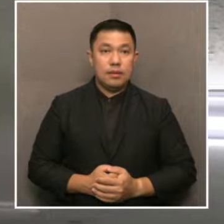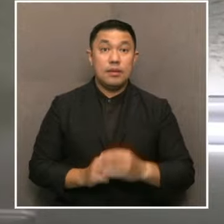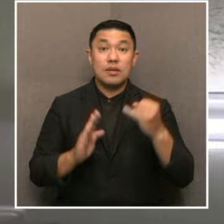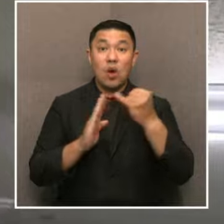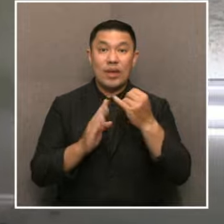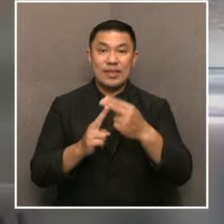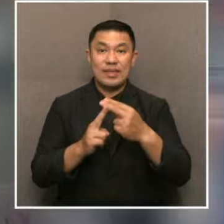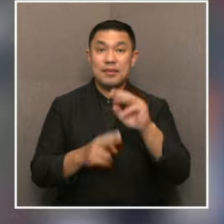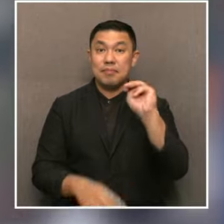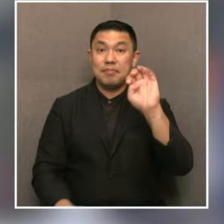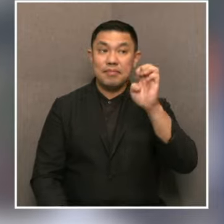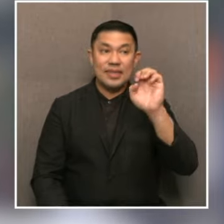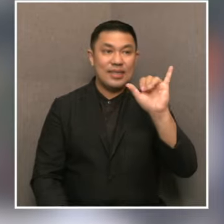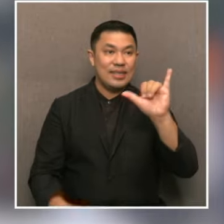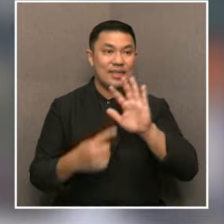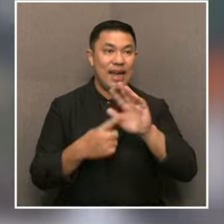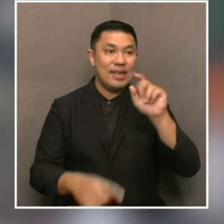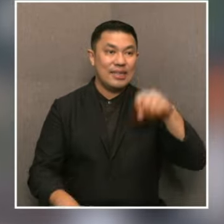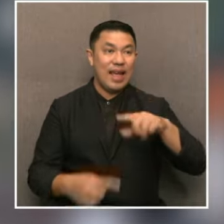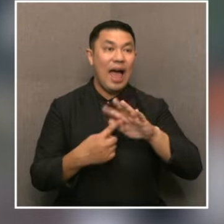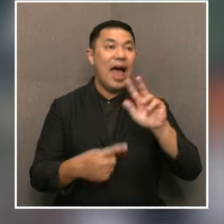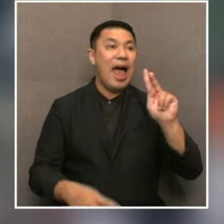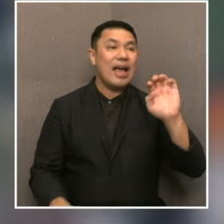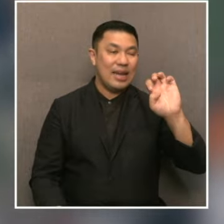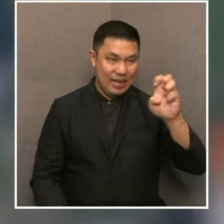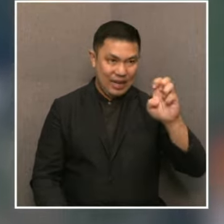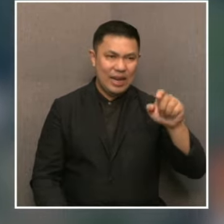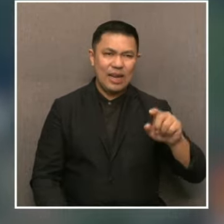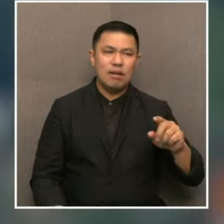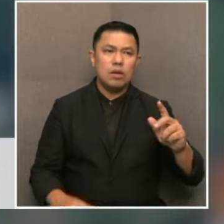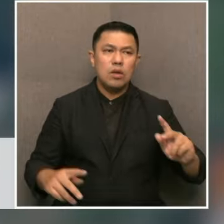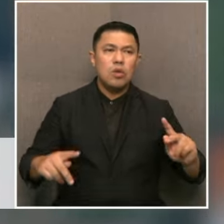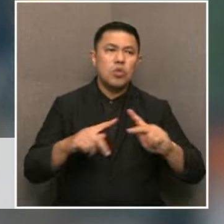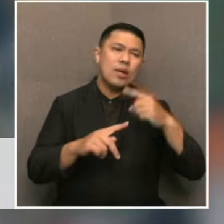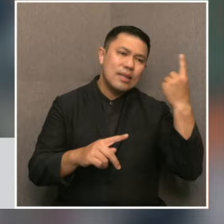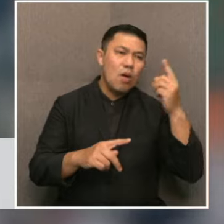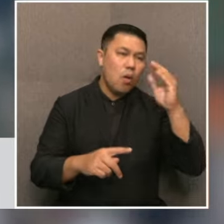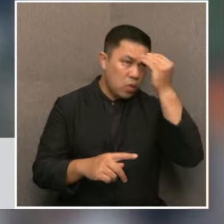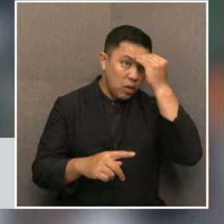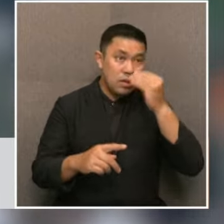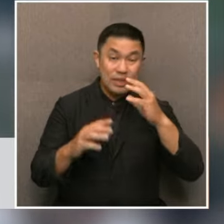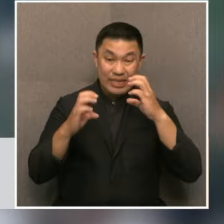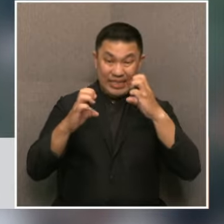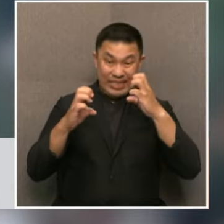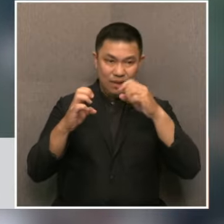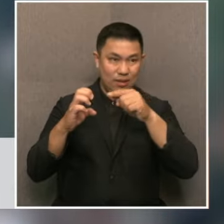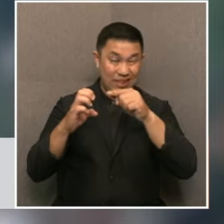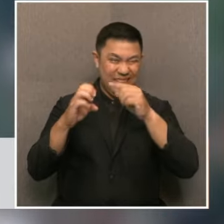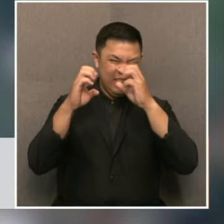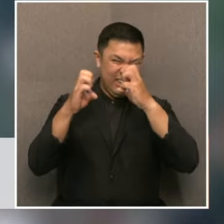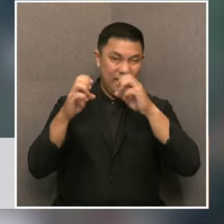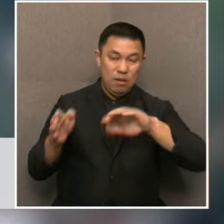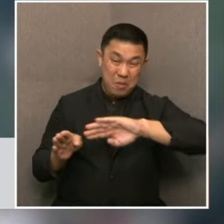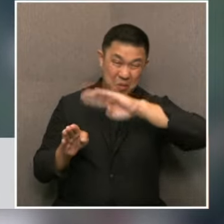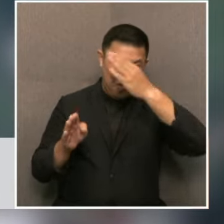กระทรวงคมนาคมโครงสร้างพื้นฐานและการท่องเที่ยวญี่ปุ่นรายงานเขาว่าเกิดหินถล่มลงมาทับทางหลวงแห่งชาติ